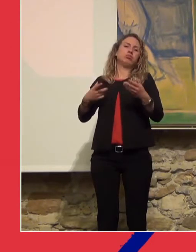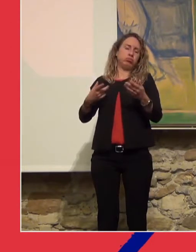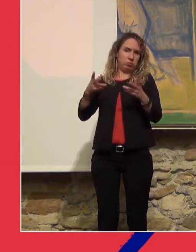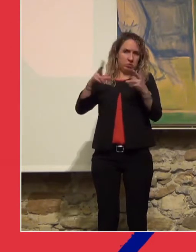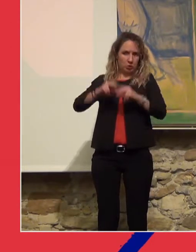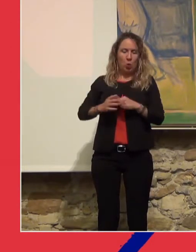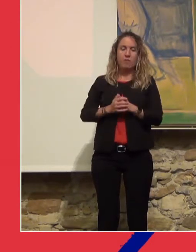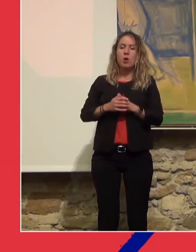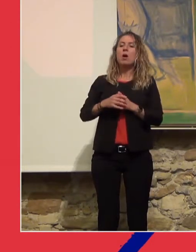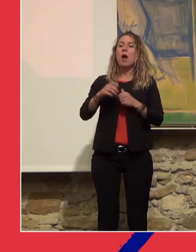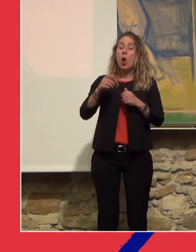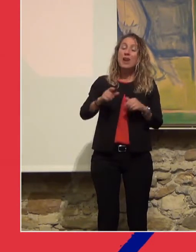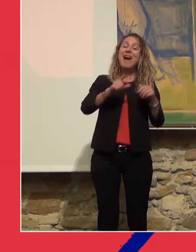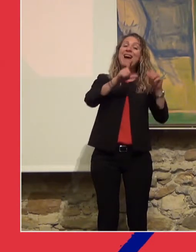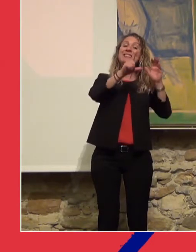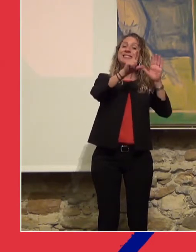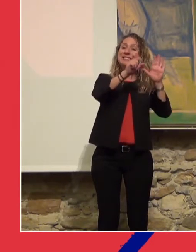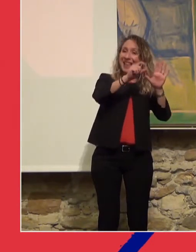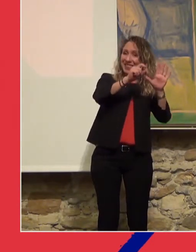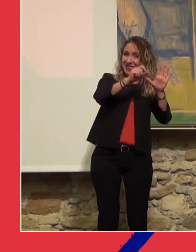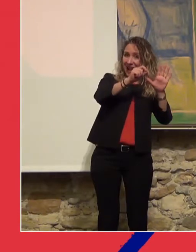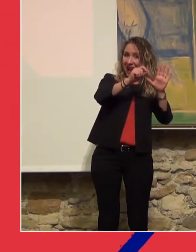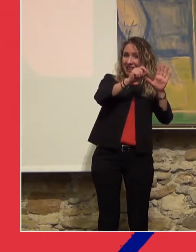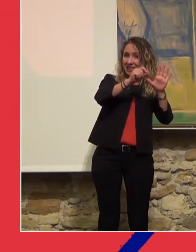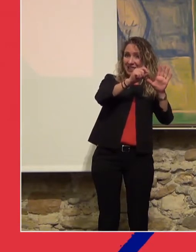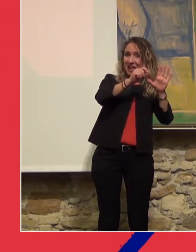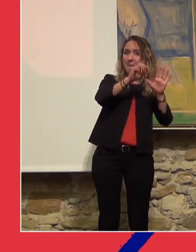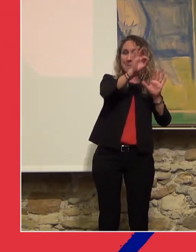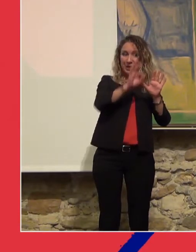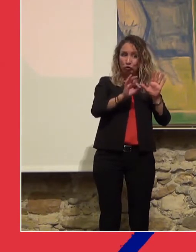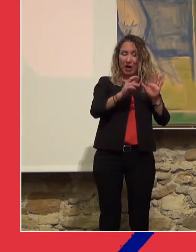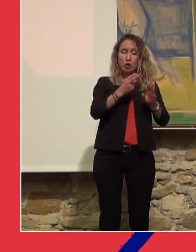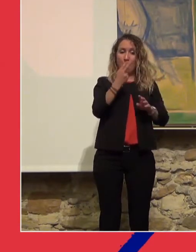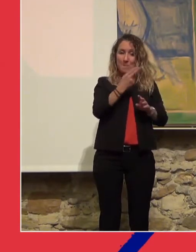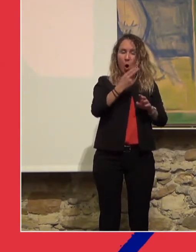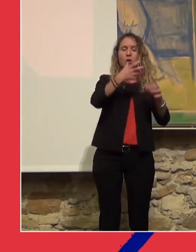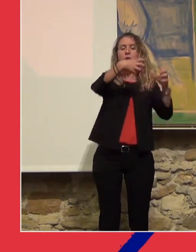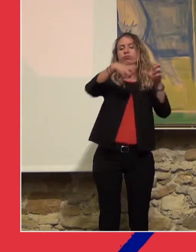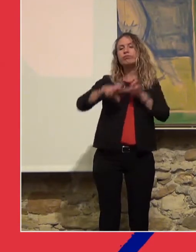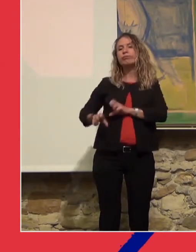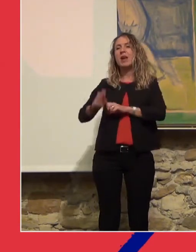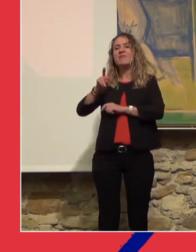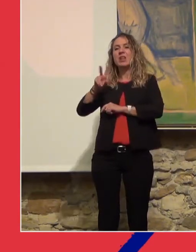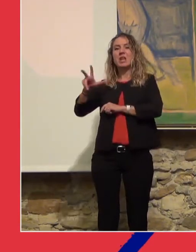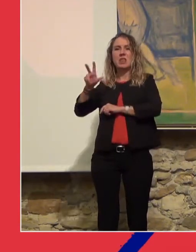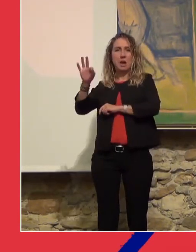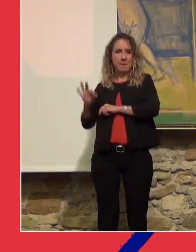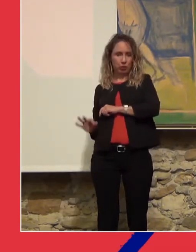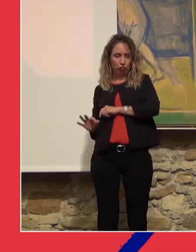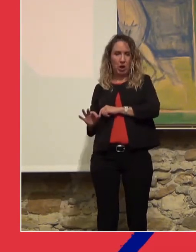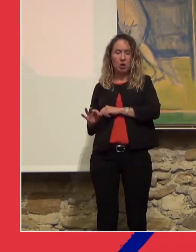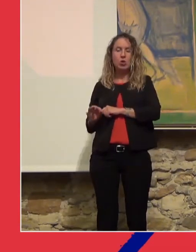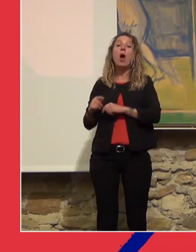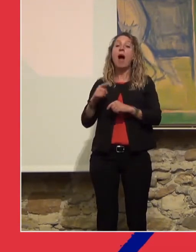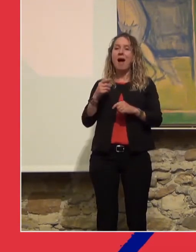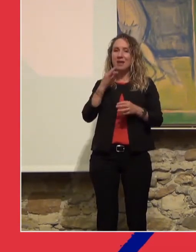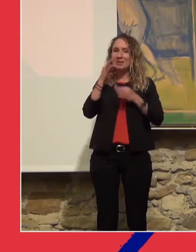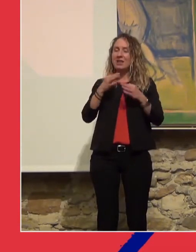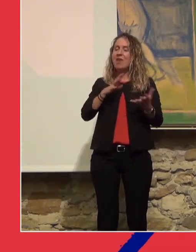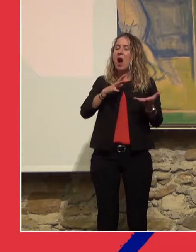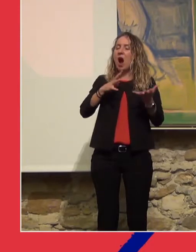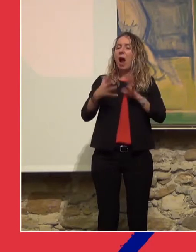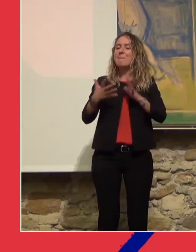70 al 23%. Qualcosa stava cambiando. Cominciavamo a capire qualcosa della